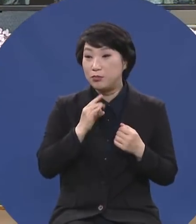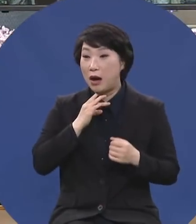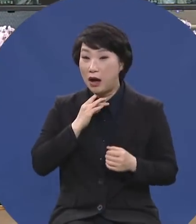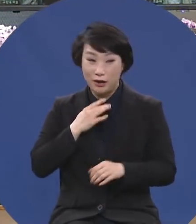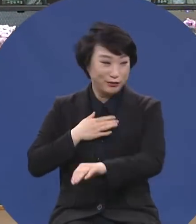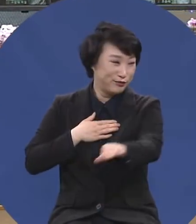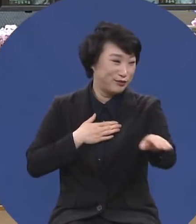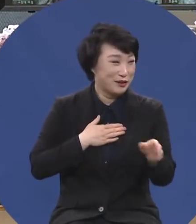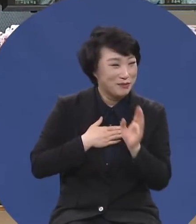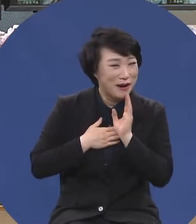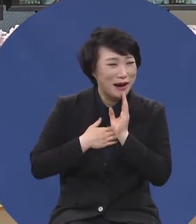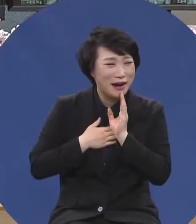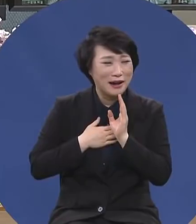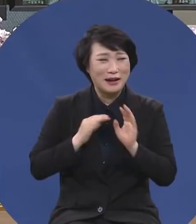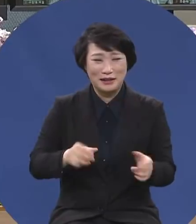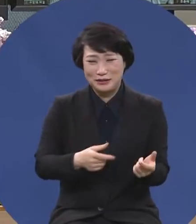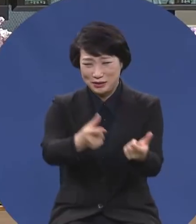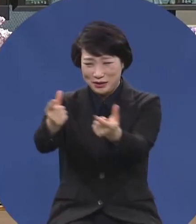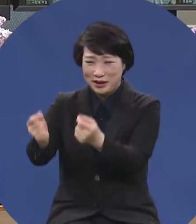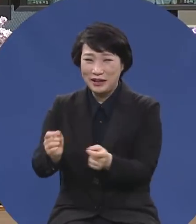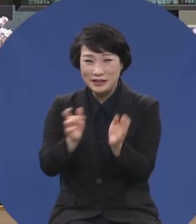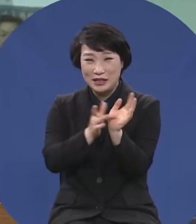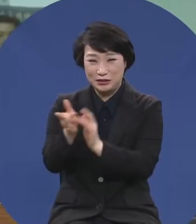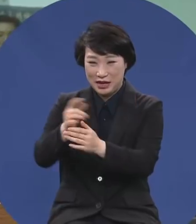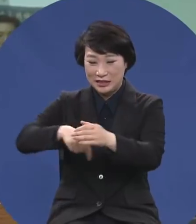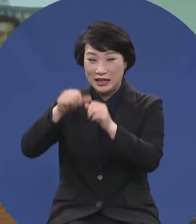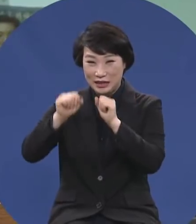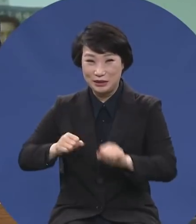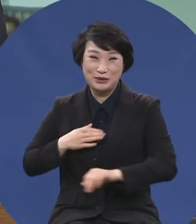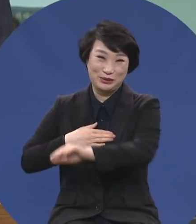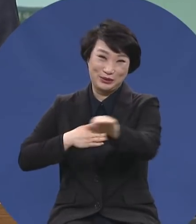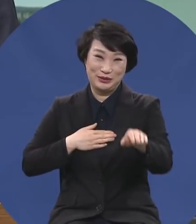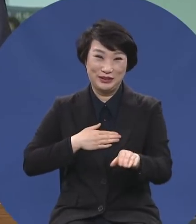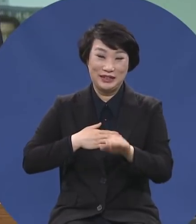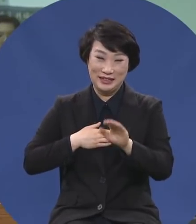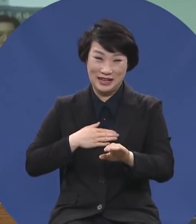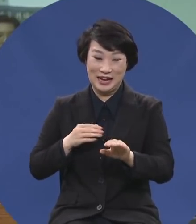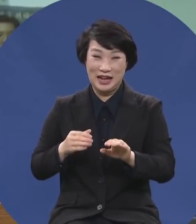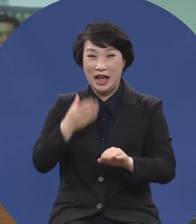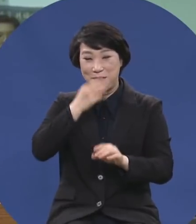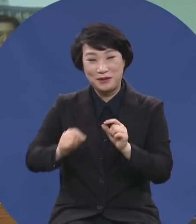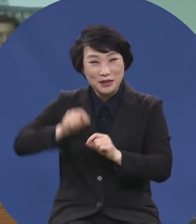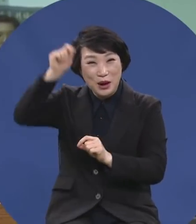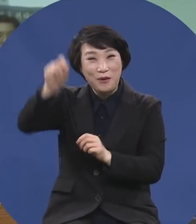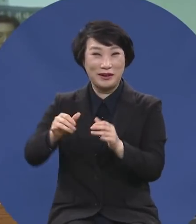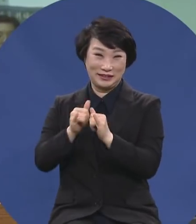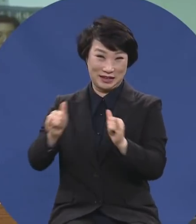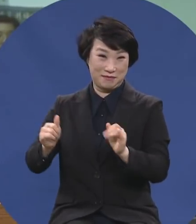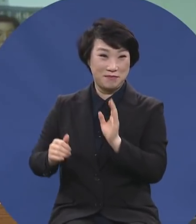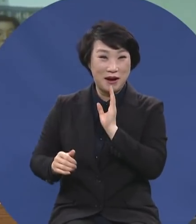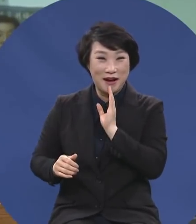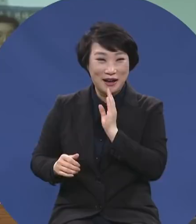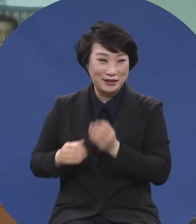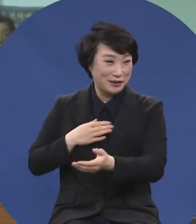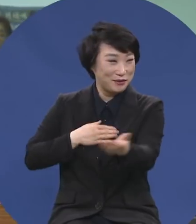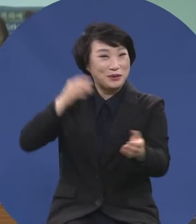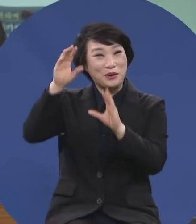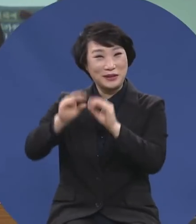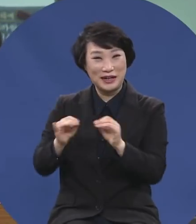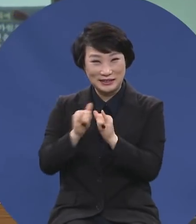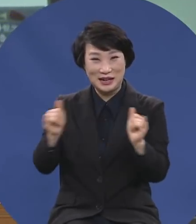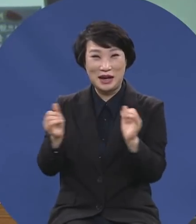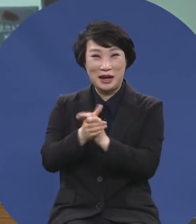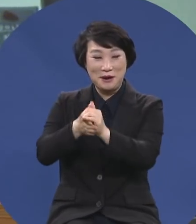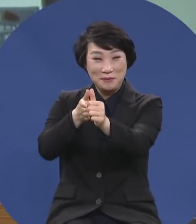다 똑같이 예수 안에서 영원히 행복한 자임을 동의하시면 아멘